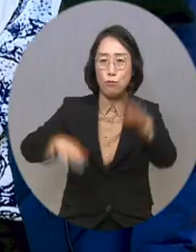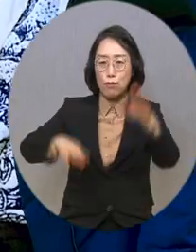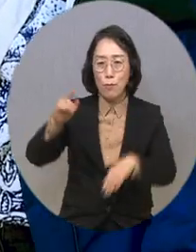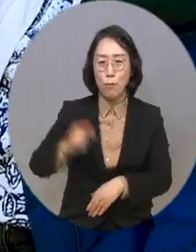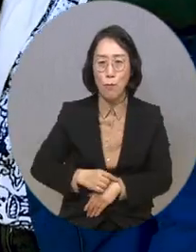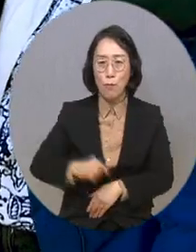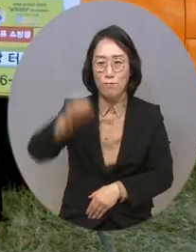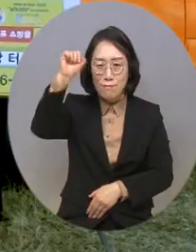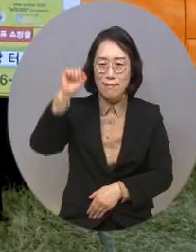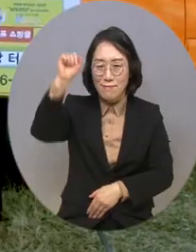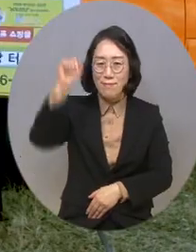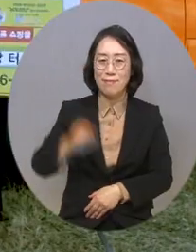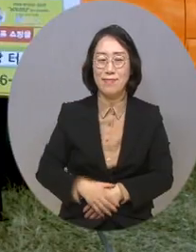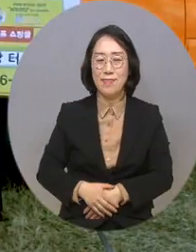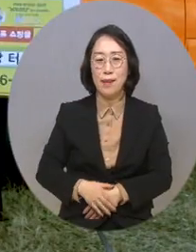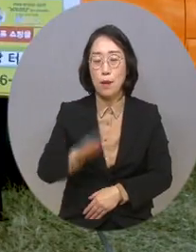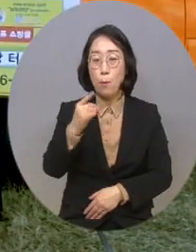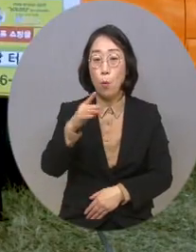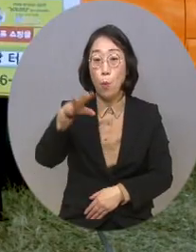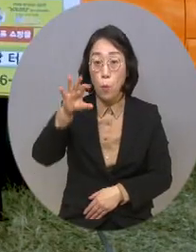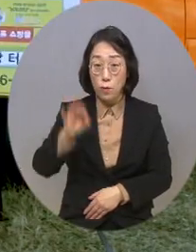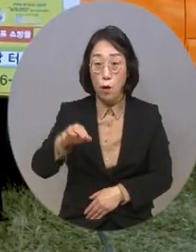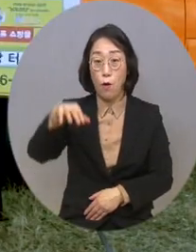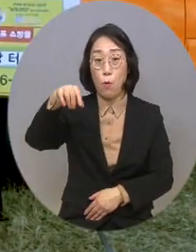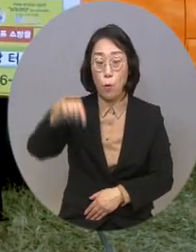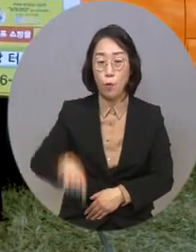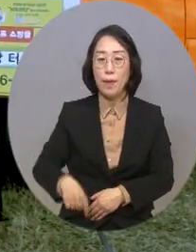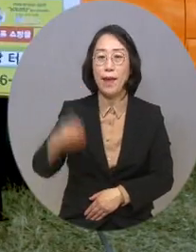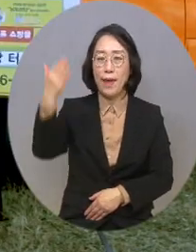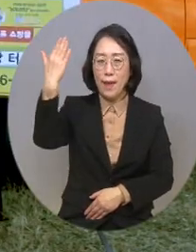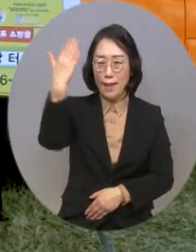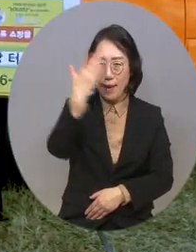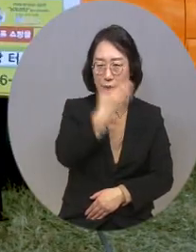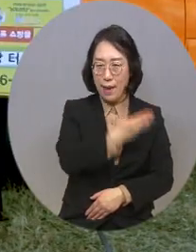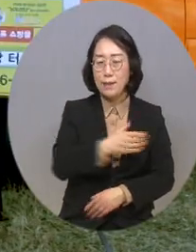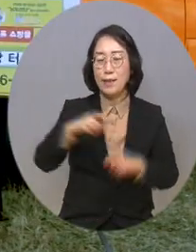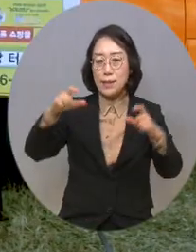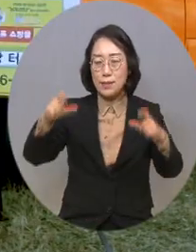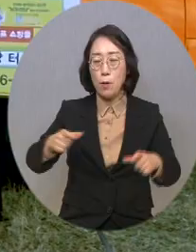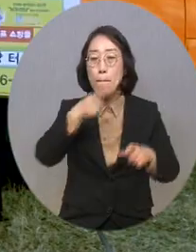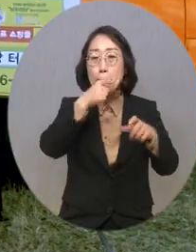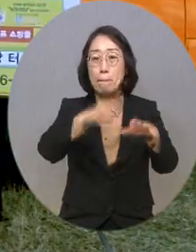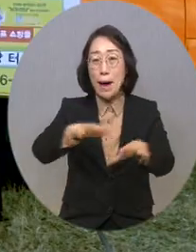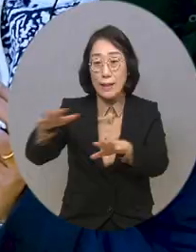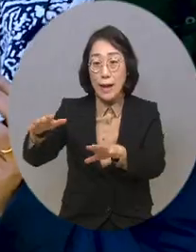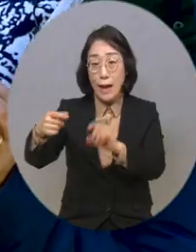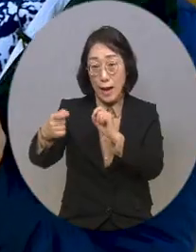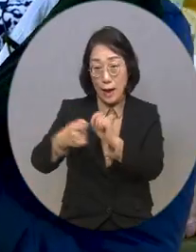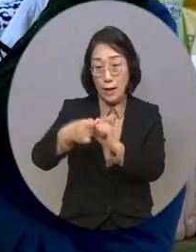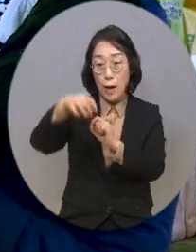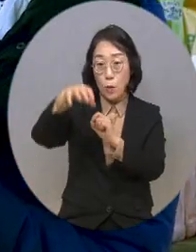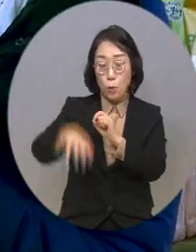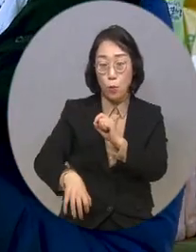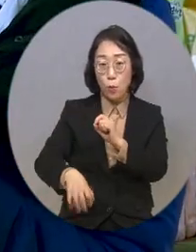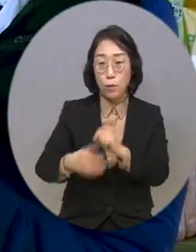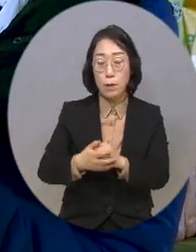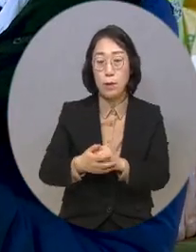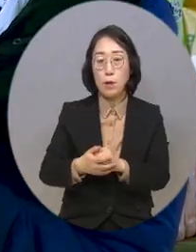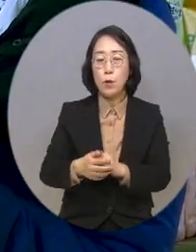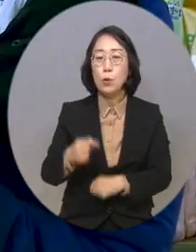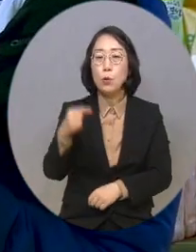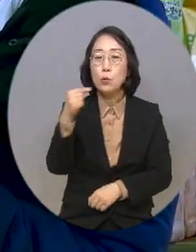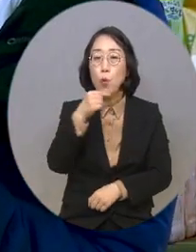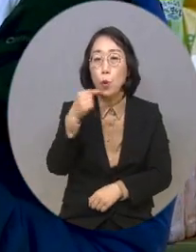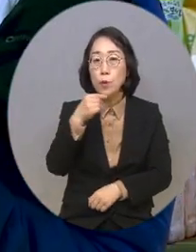해야 돼, 이거. 그래. 보상하면 네. 이 청정지역 그리고 또 바다를 끼고 있잖아요. 해풍은 뭐예요?